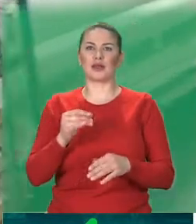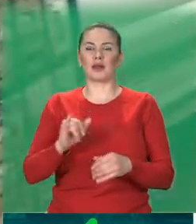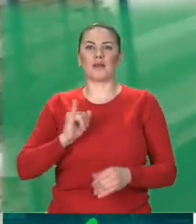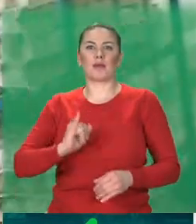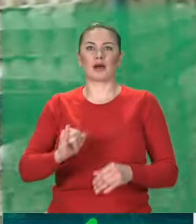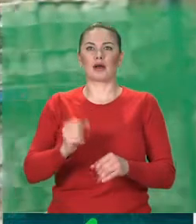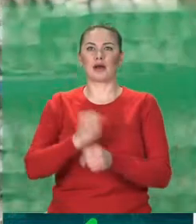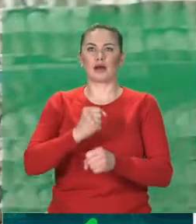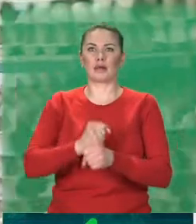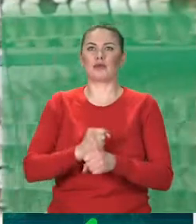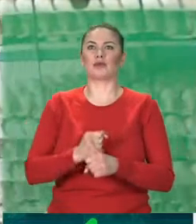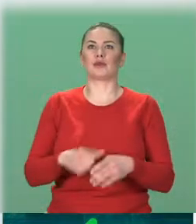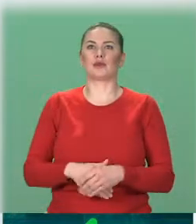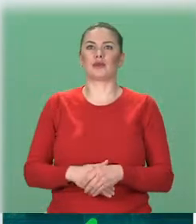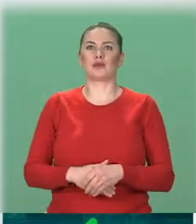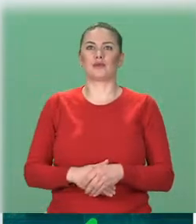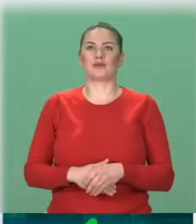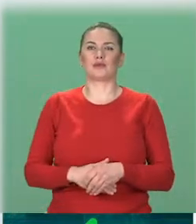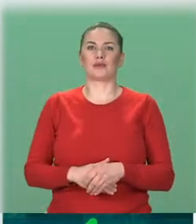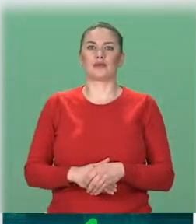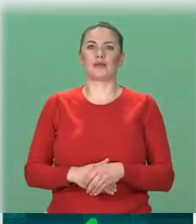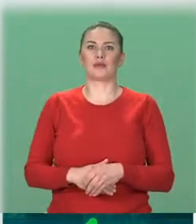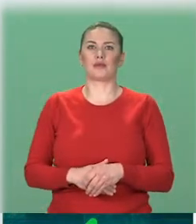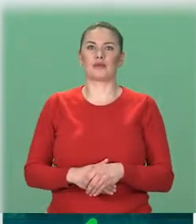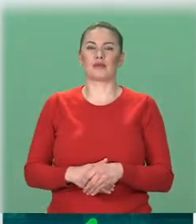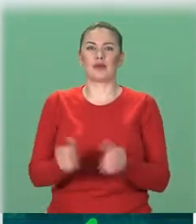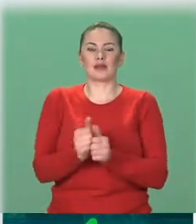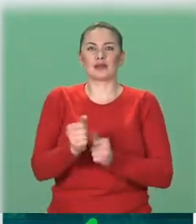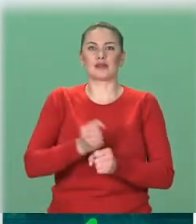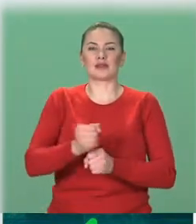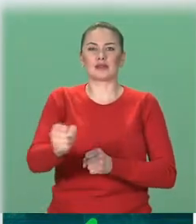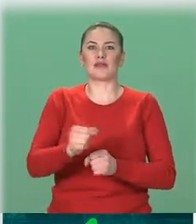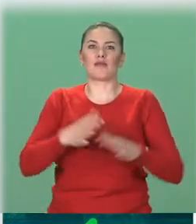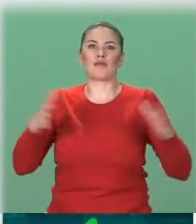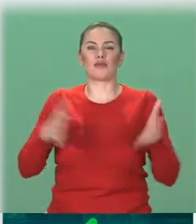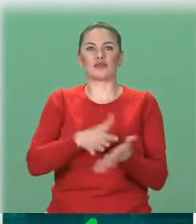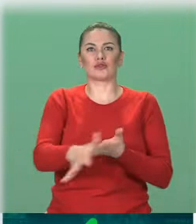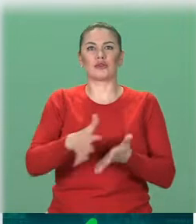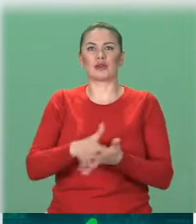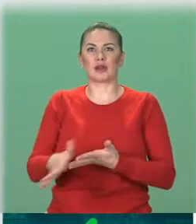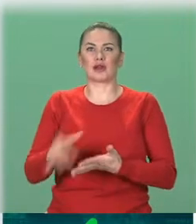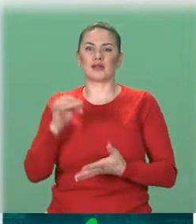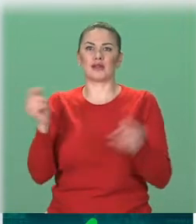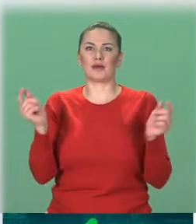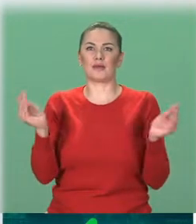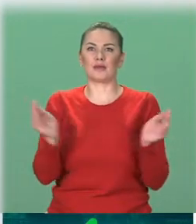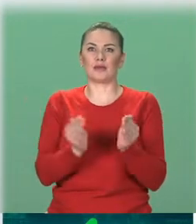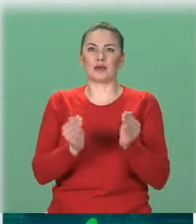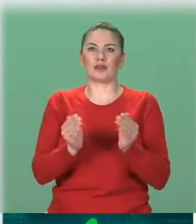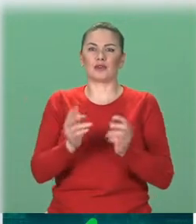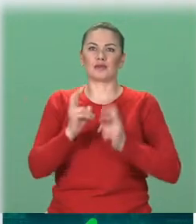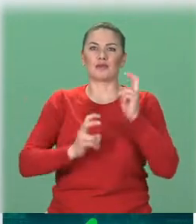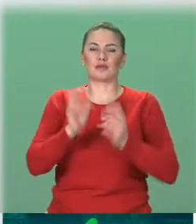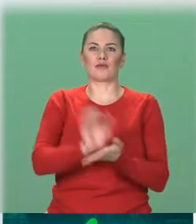потребителей изменения также важны. Предприятие сокращает тем самым свои затраты, которые оно имеет на потери, которые